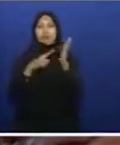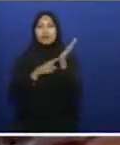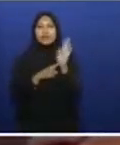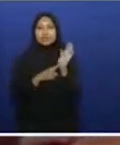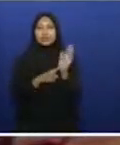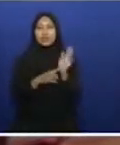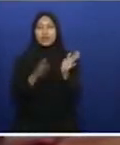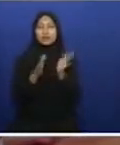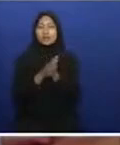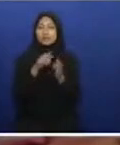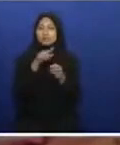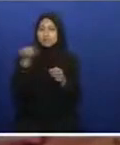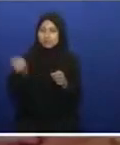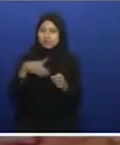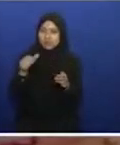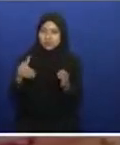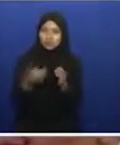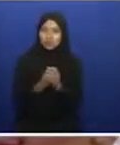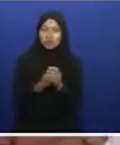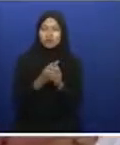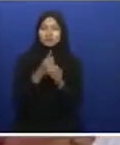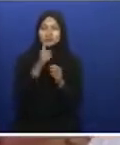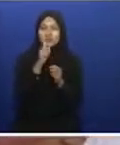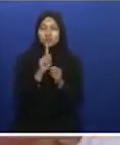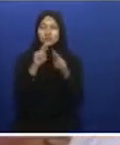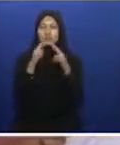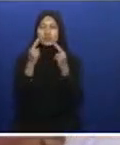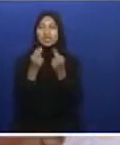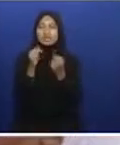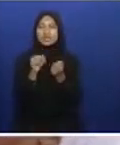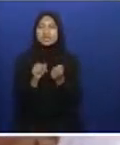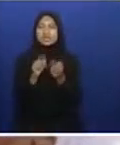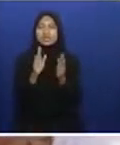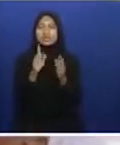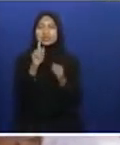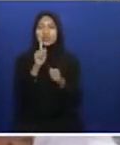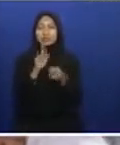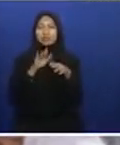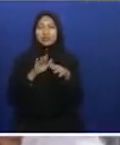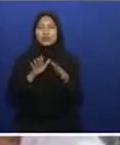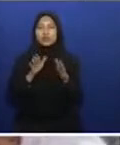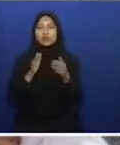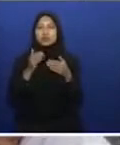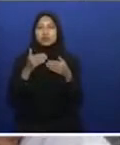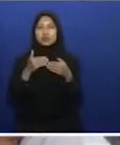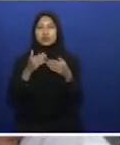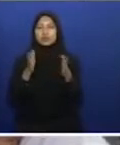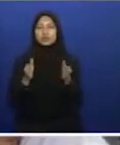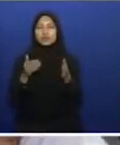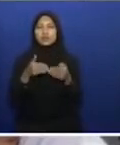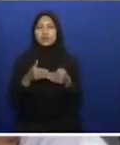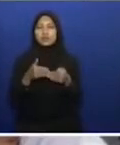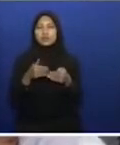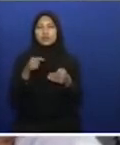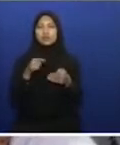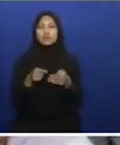Dan kalian semua di dalam ruangan ini adalah siswa yang paling tinggi